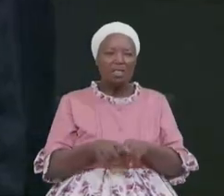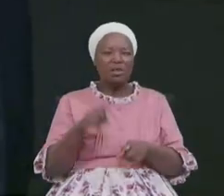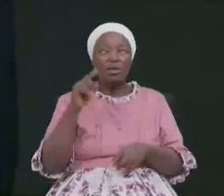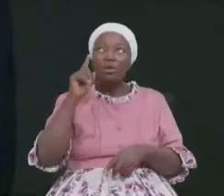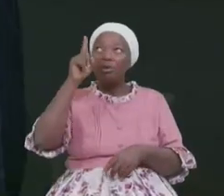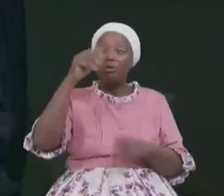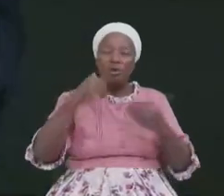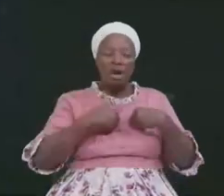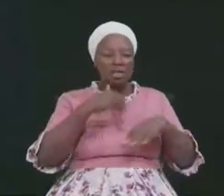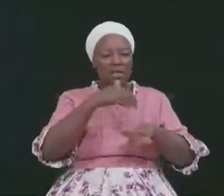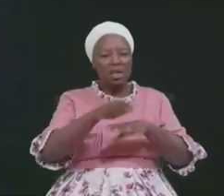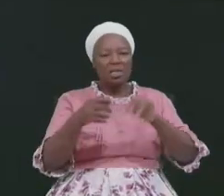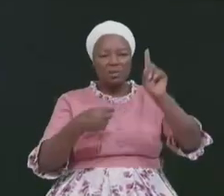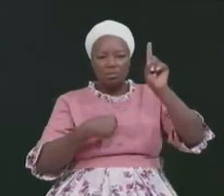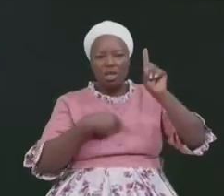monde,